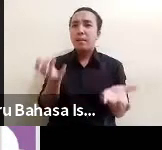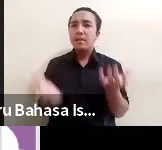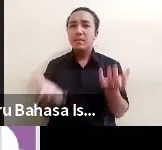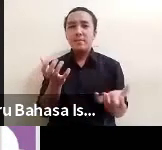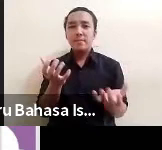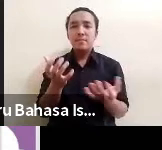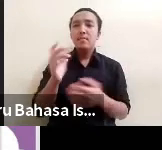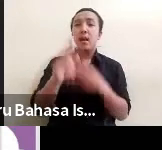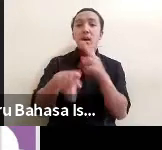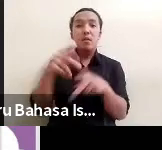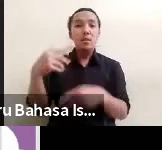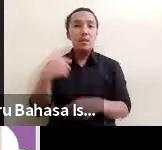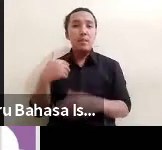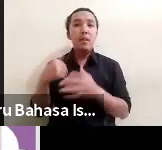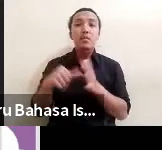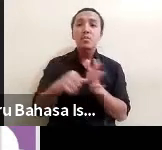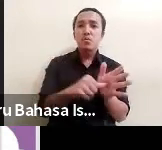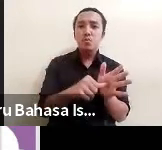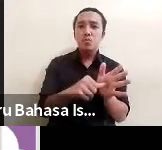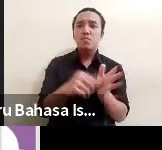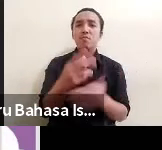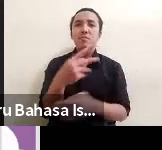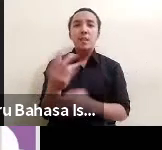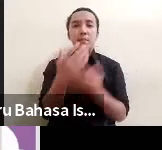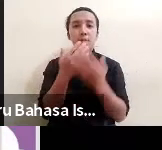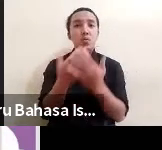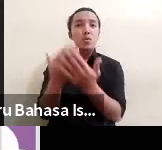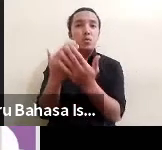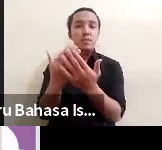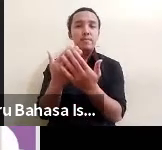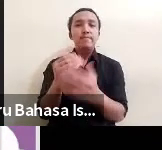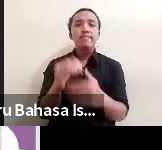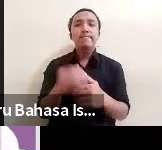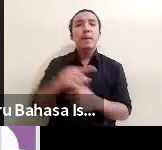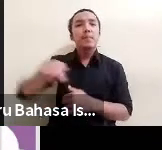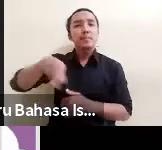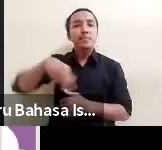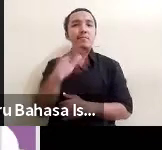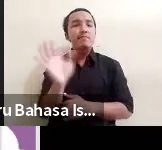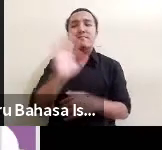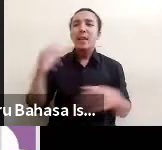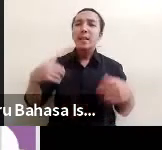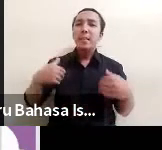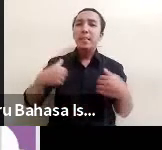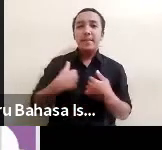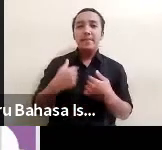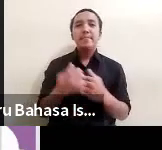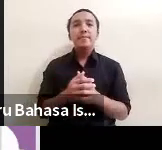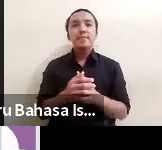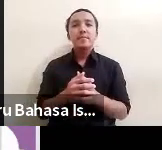juga ya juga tidak lelah juga, tidak lelah karena dia semangat. Pak Bupati akhirnya